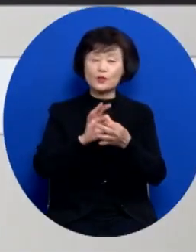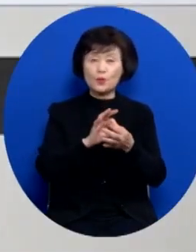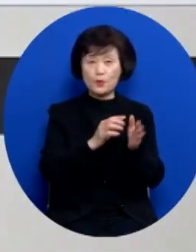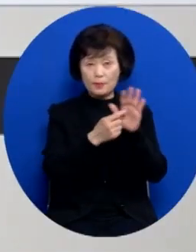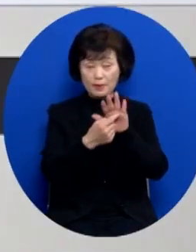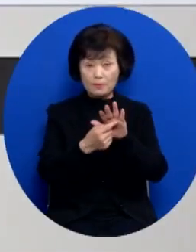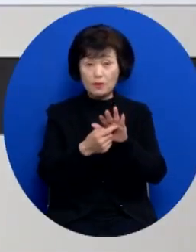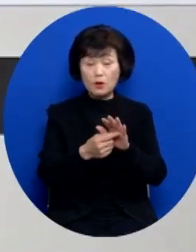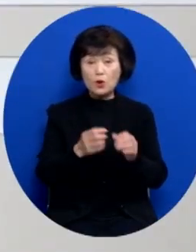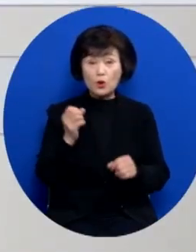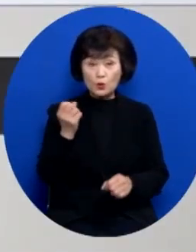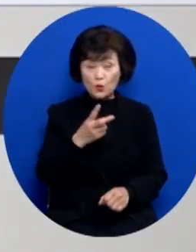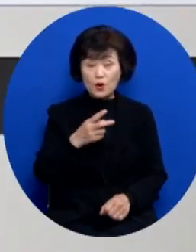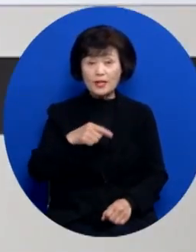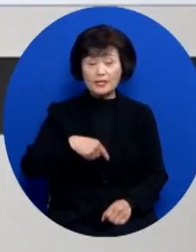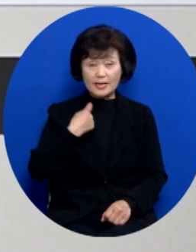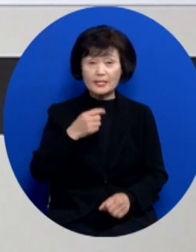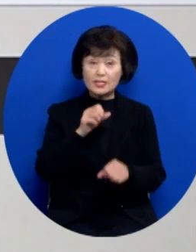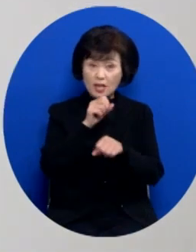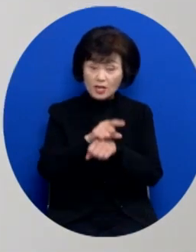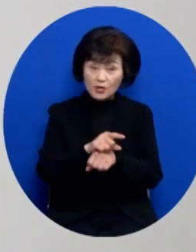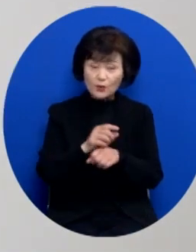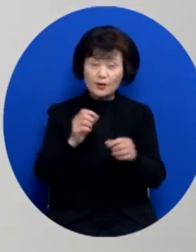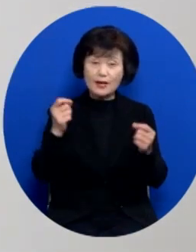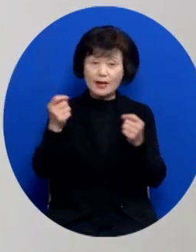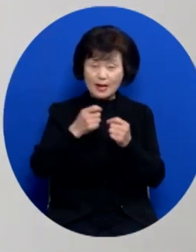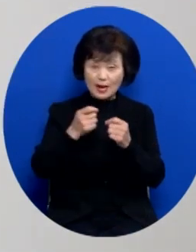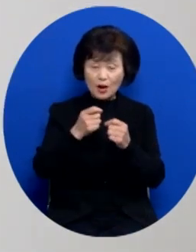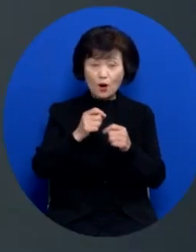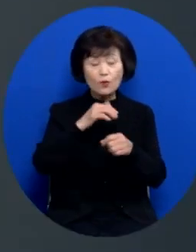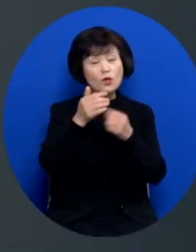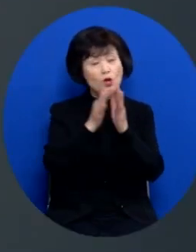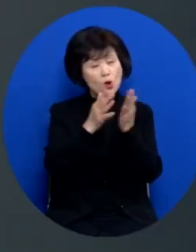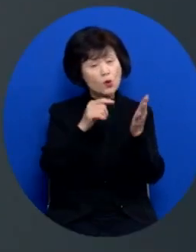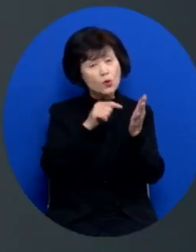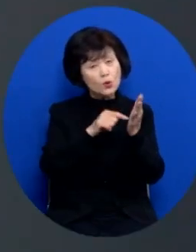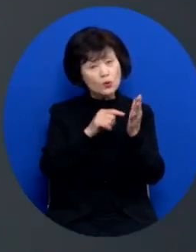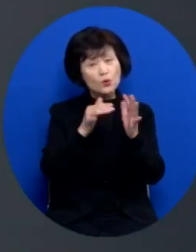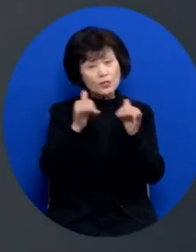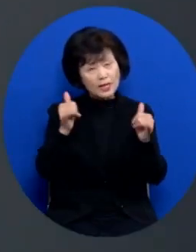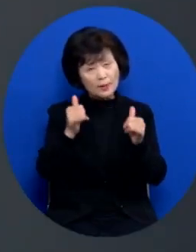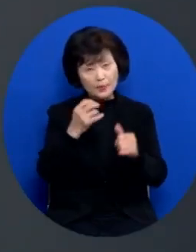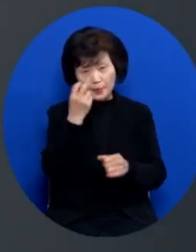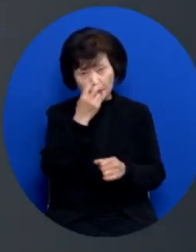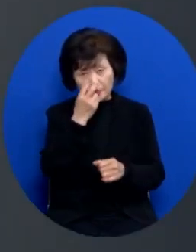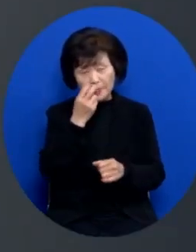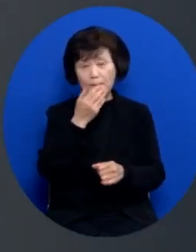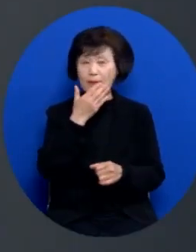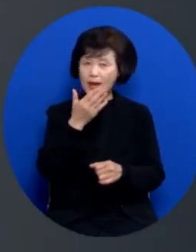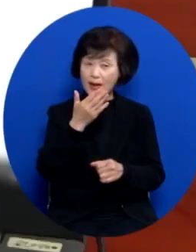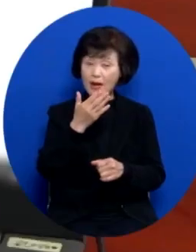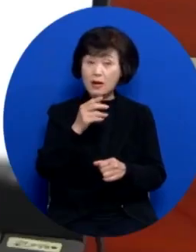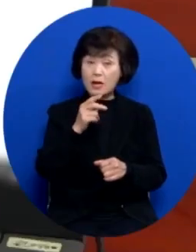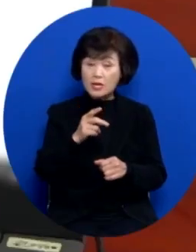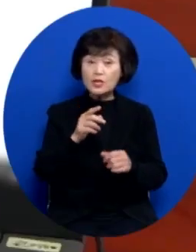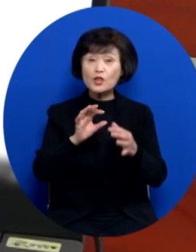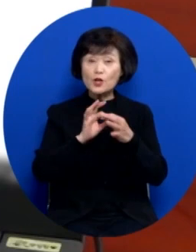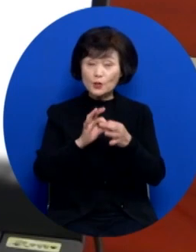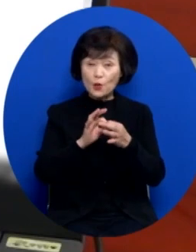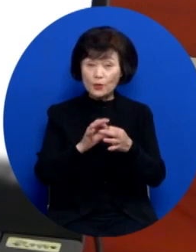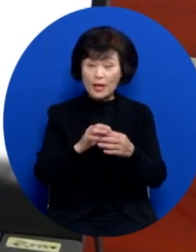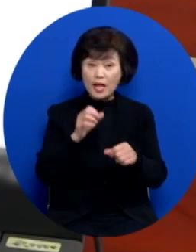뿐만 아니라 본인의 성격과 가까운 성경 인물 검사도 할 수 있습니다. 이를 통해 MBTI